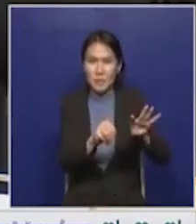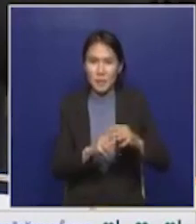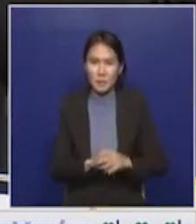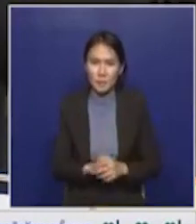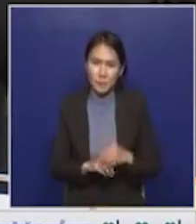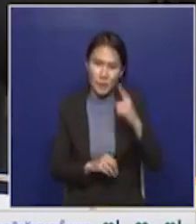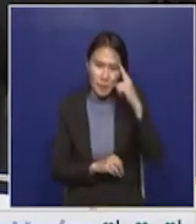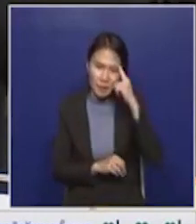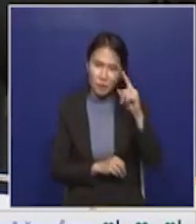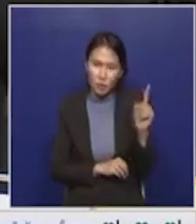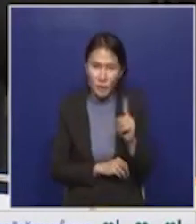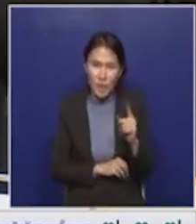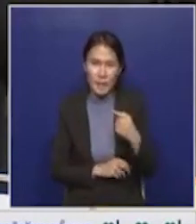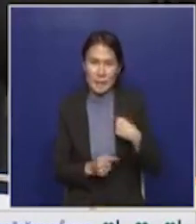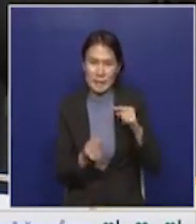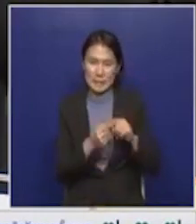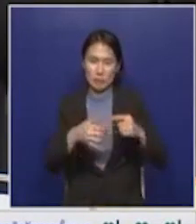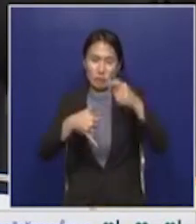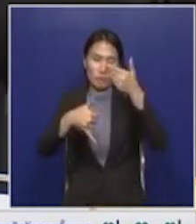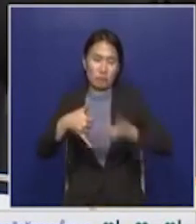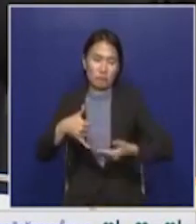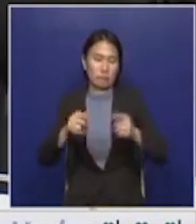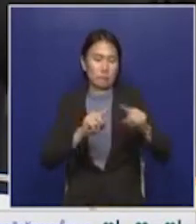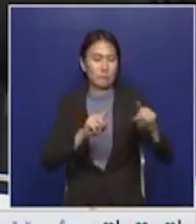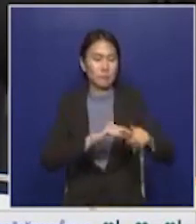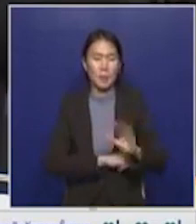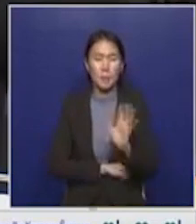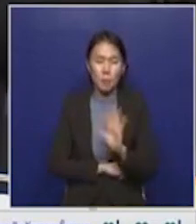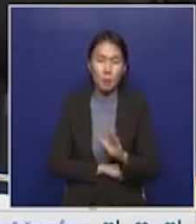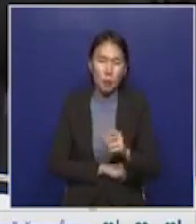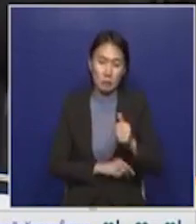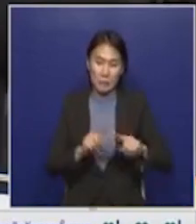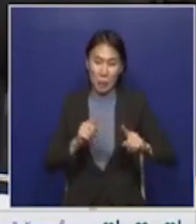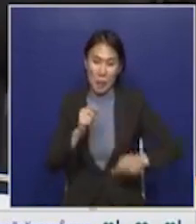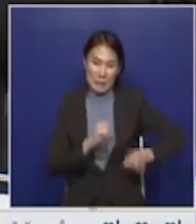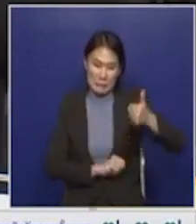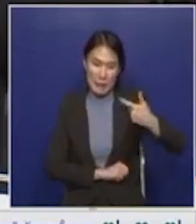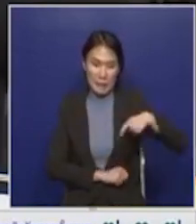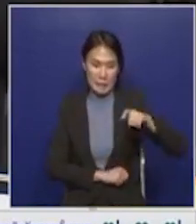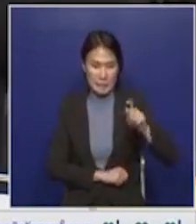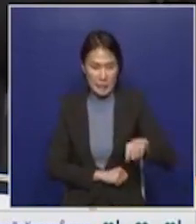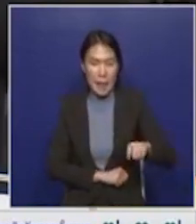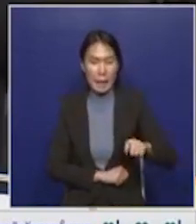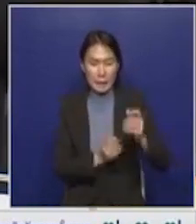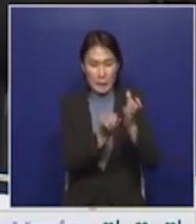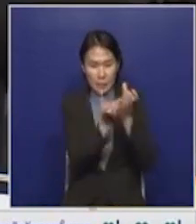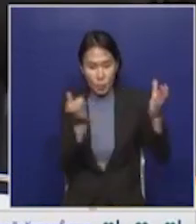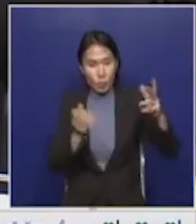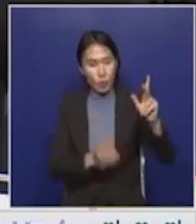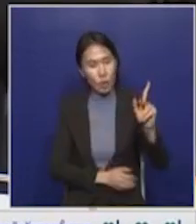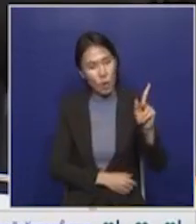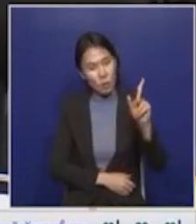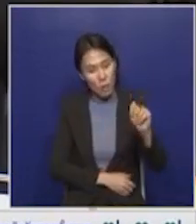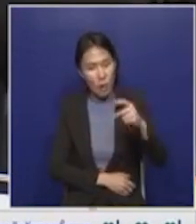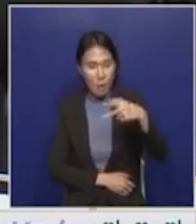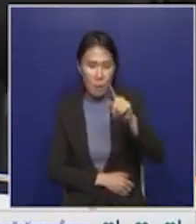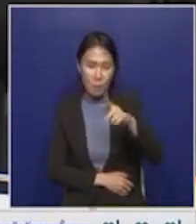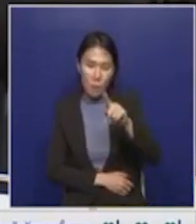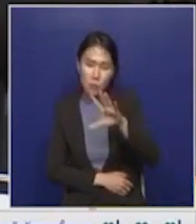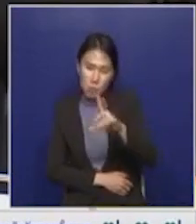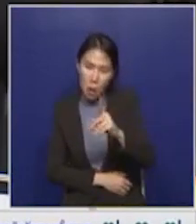ใช้การยกเว้นคุณสมบัติต่างๆจนได้เป็นอ่าสายน้ำนูนกกตปปชขึ้นมา